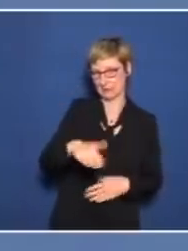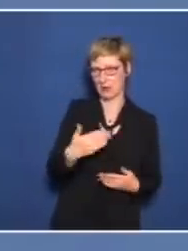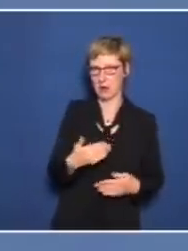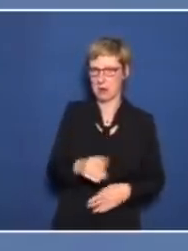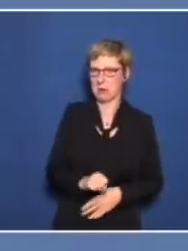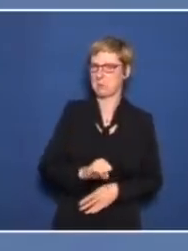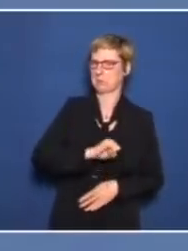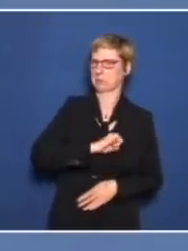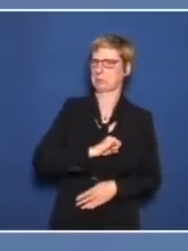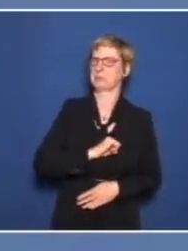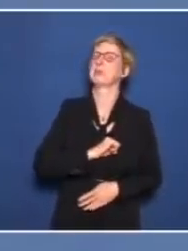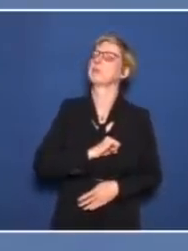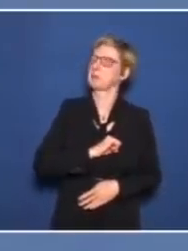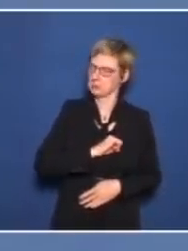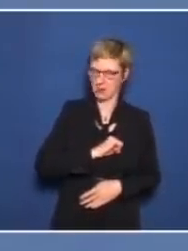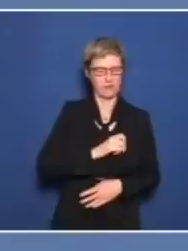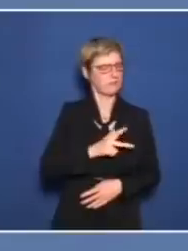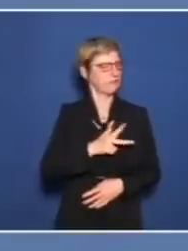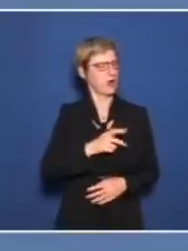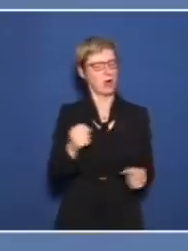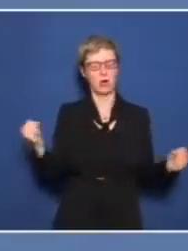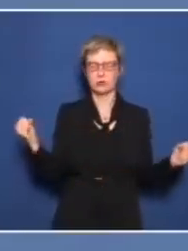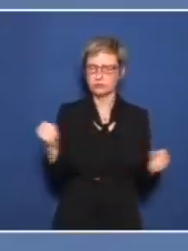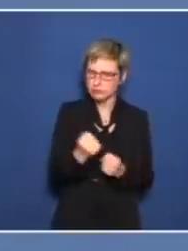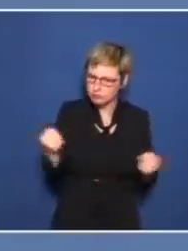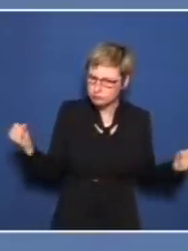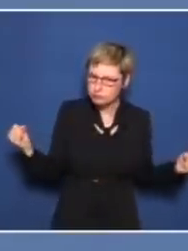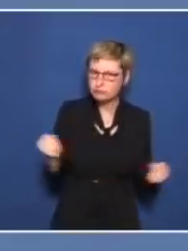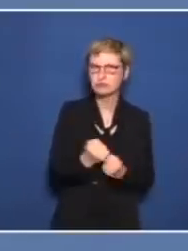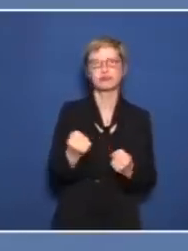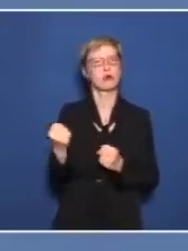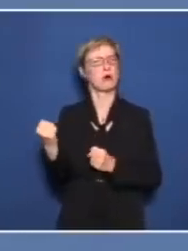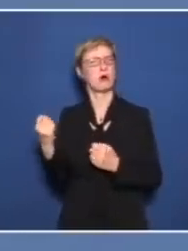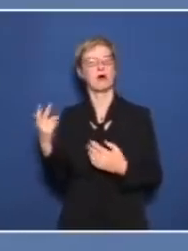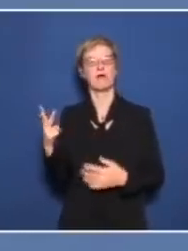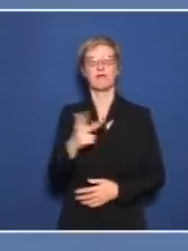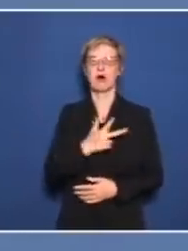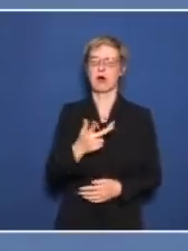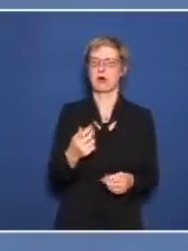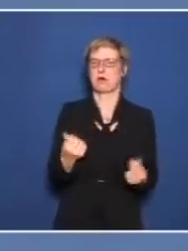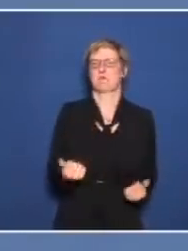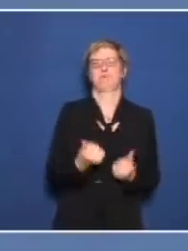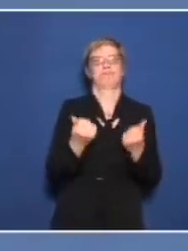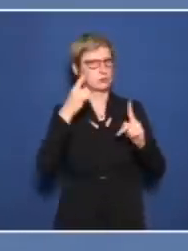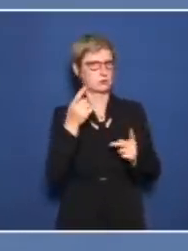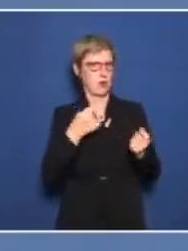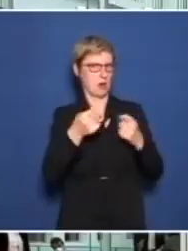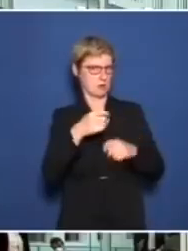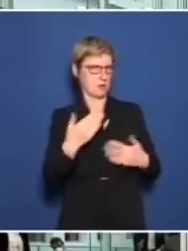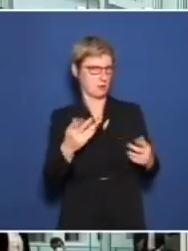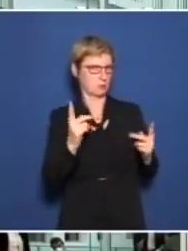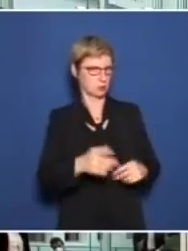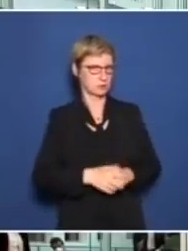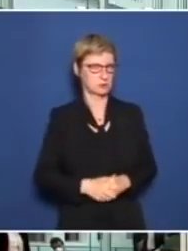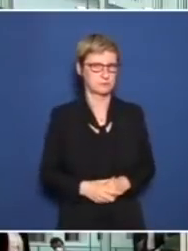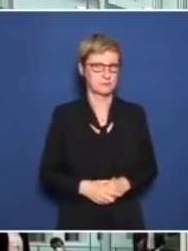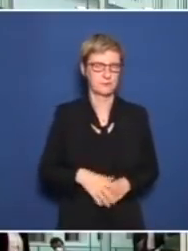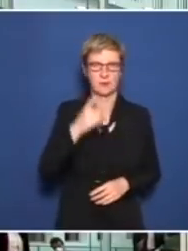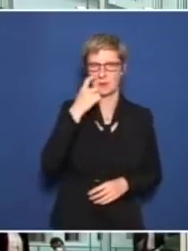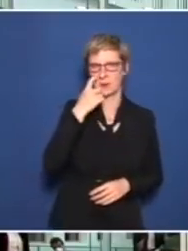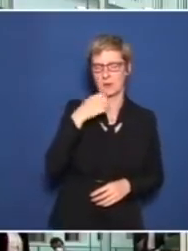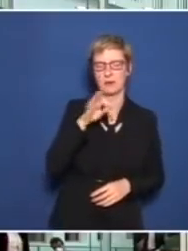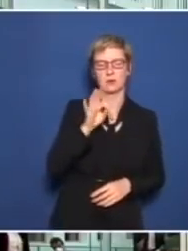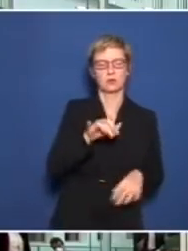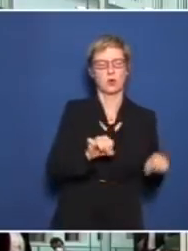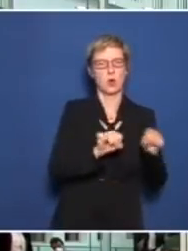ja sogar noch Kinder geimpft. Das ist natürlich ein Riesenpfund, eine ganz große Gruppe von Empfänglichen, die wir dann auch noch impfen können. Gut, ich würde gerne noch zwei Fragen,